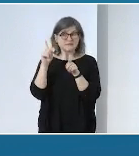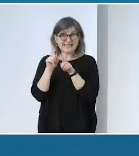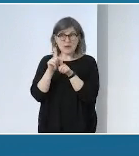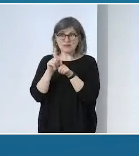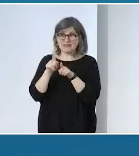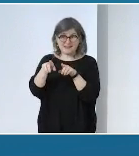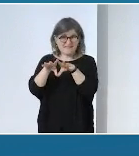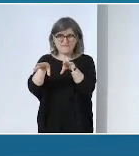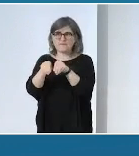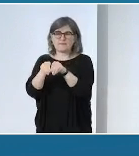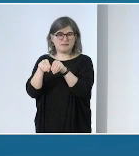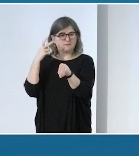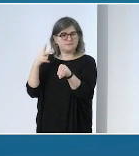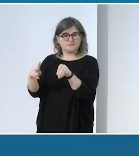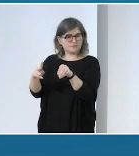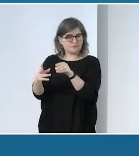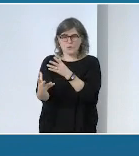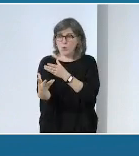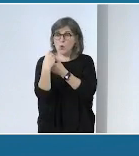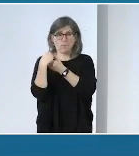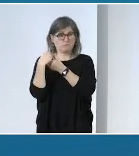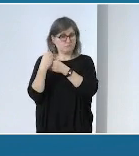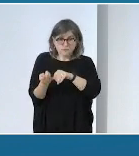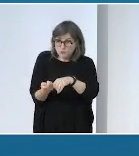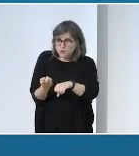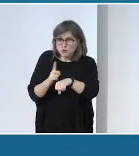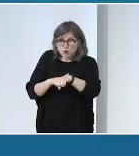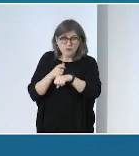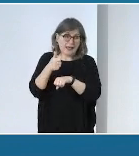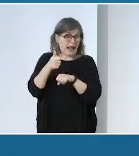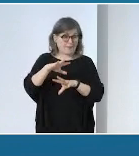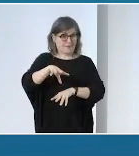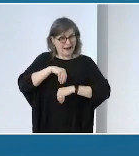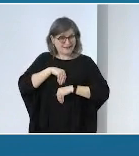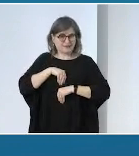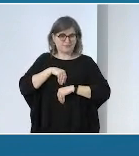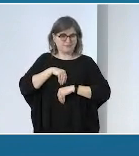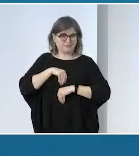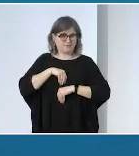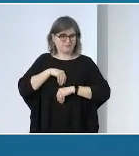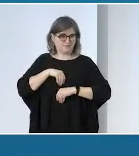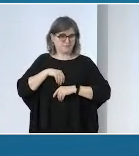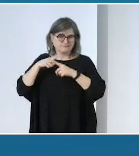très tôt mise à contribution et très coopérante est